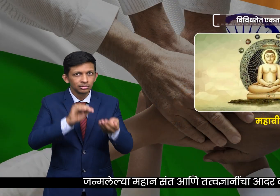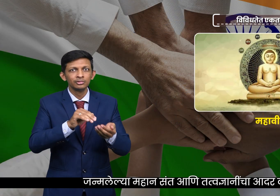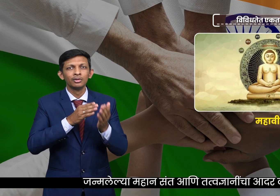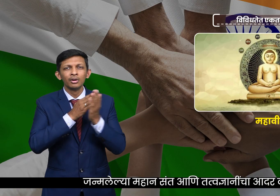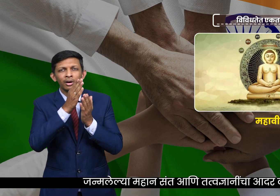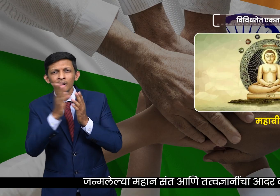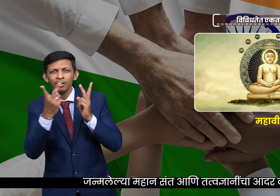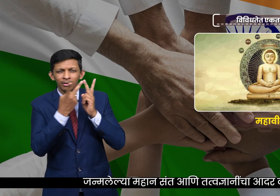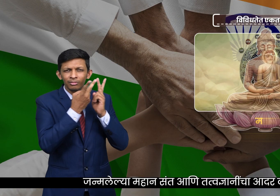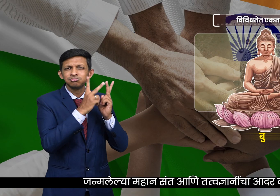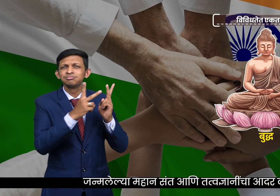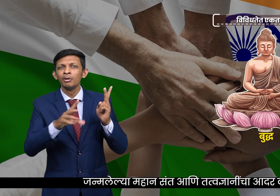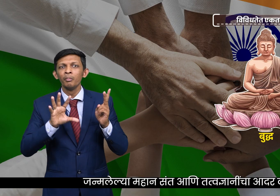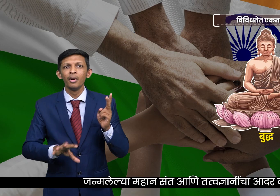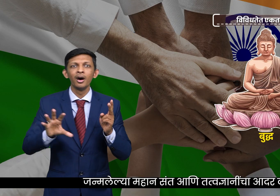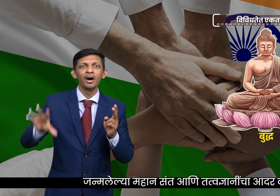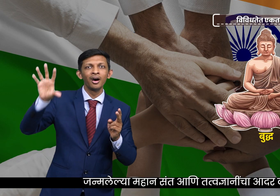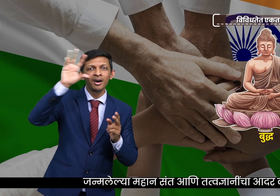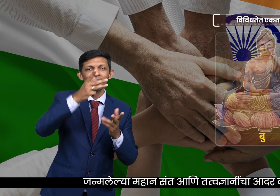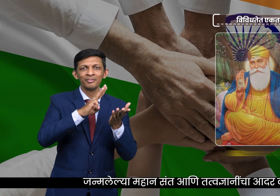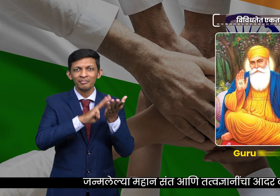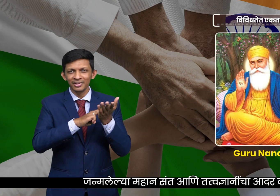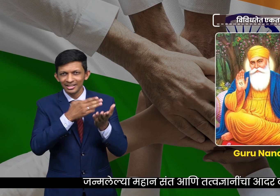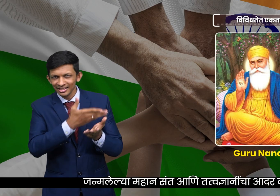आणि तत्वज्ञानींचा आदर करतात.